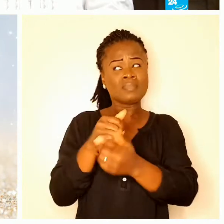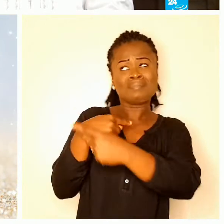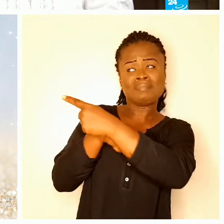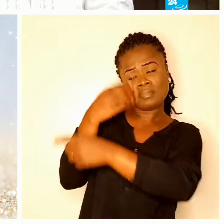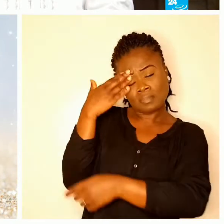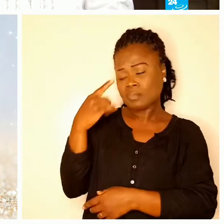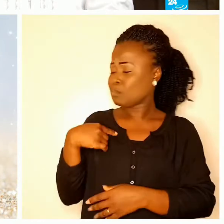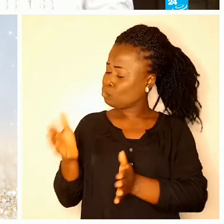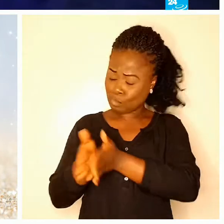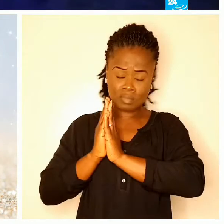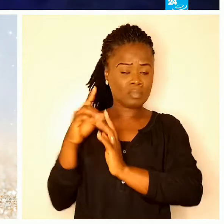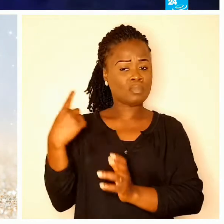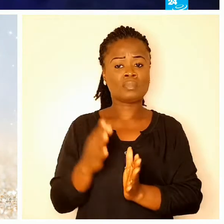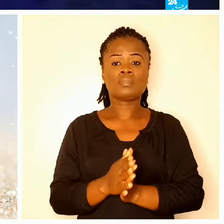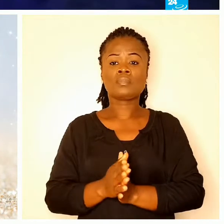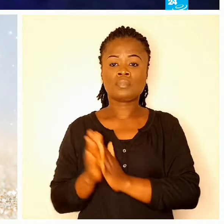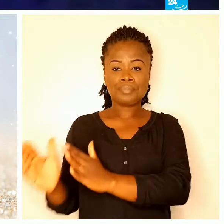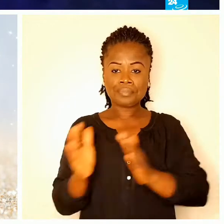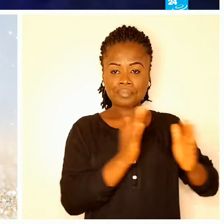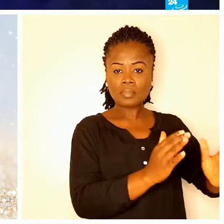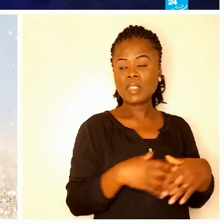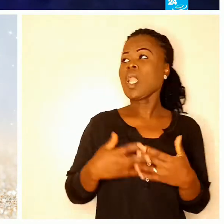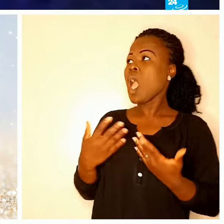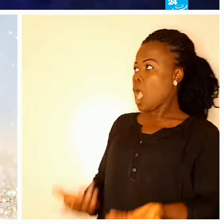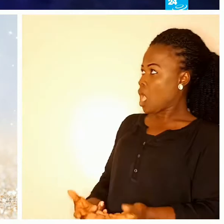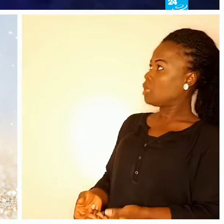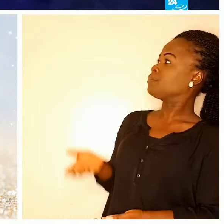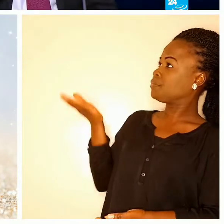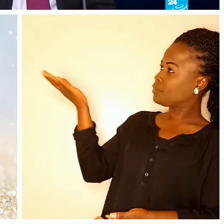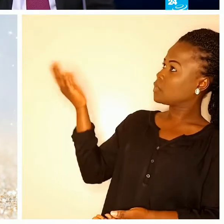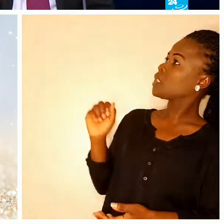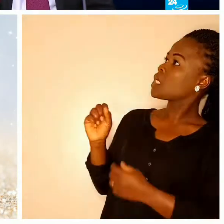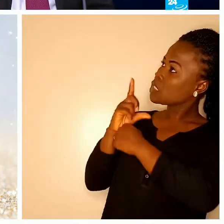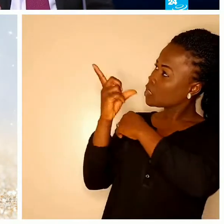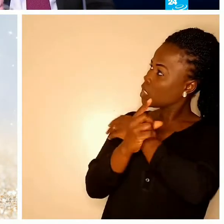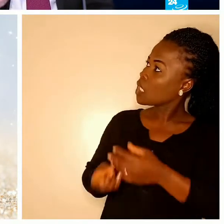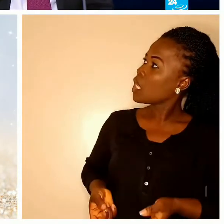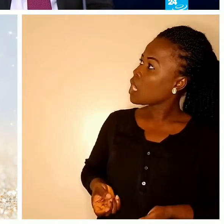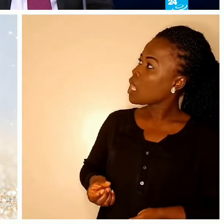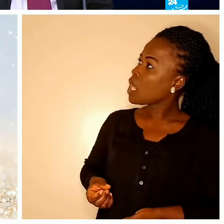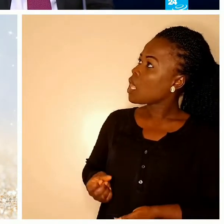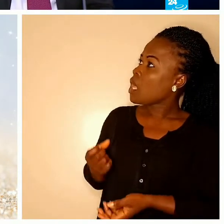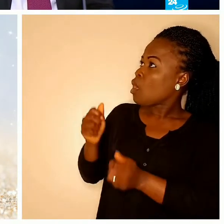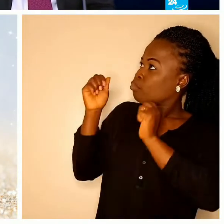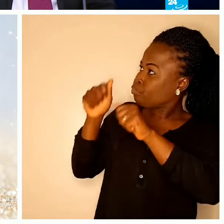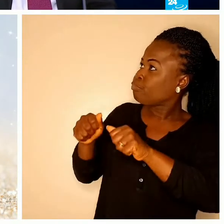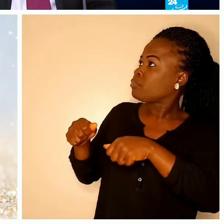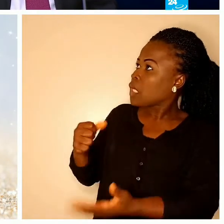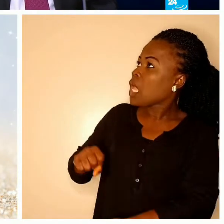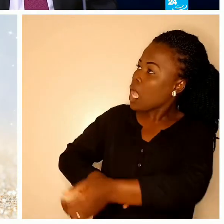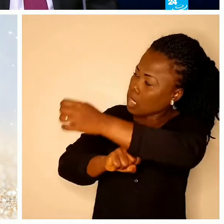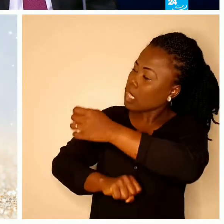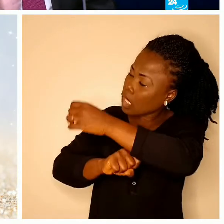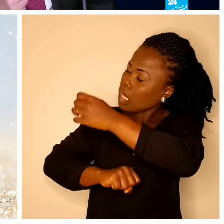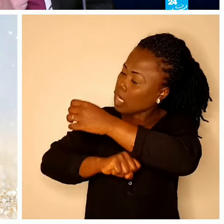à réclamer cela. Monsieur le Président, en plus du moratoire, le Sénégal va recevoir de l'aide. Est-ce que vous pouvez garantir qu'il